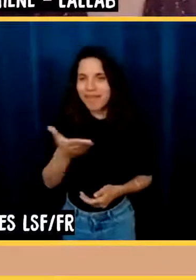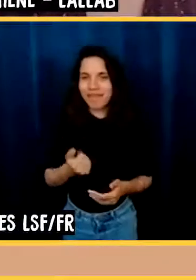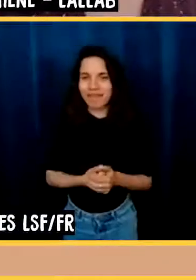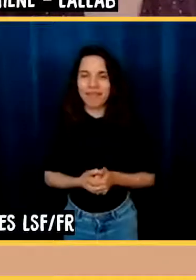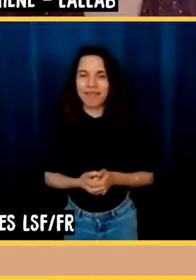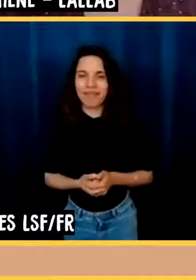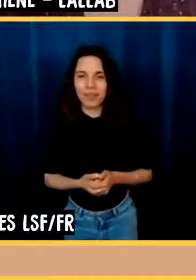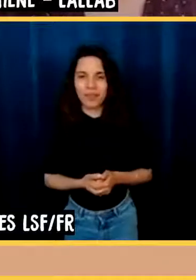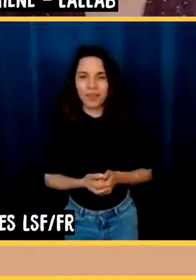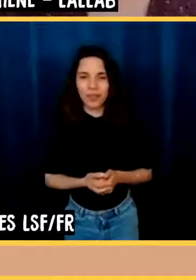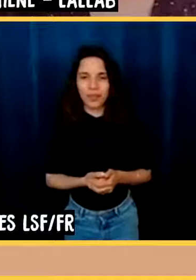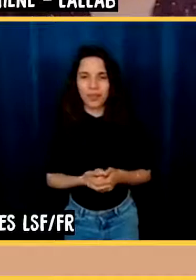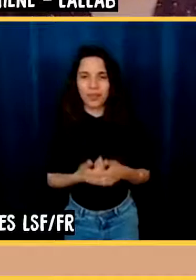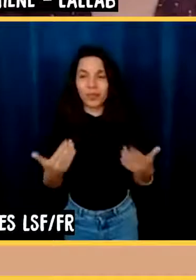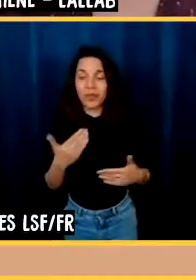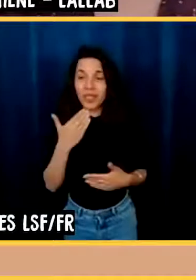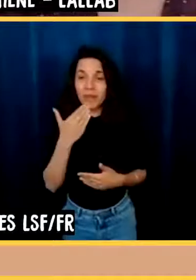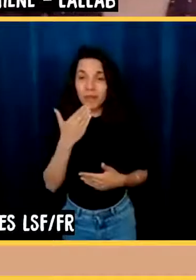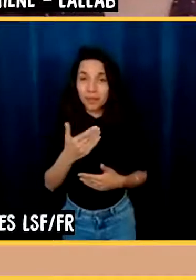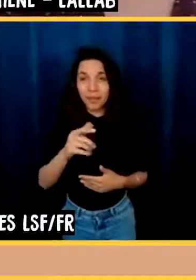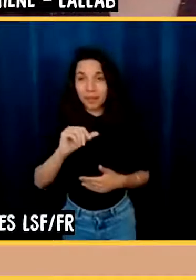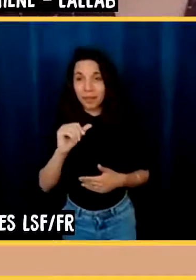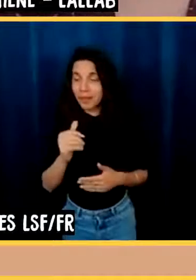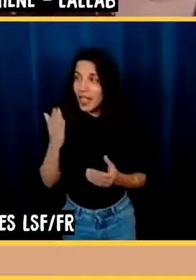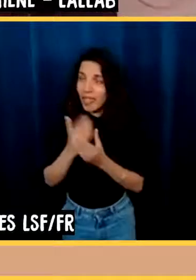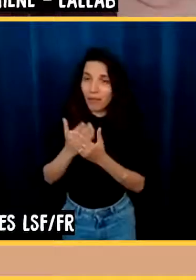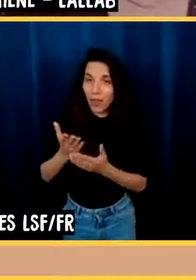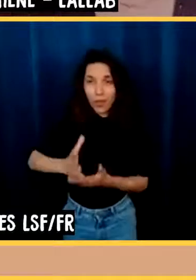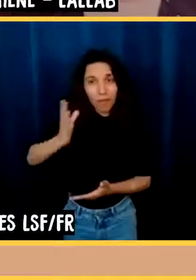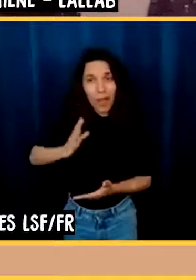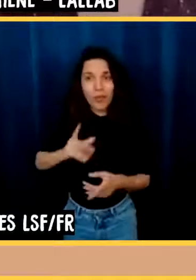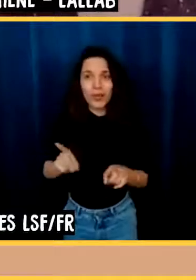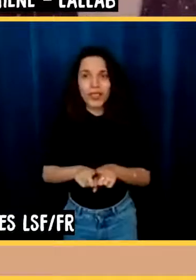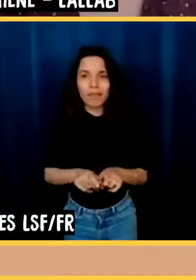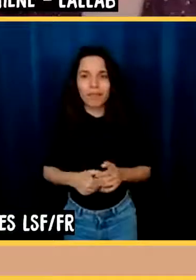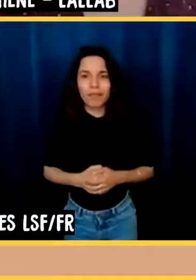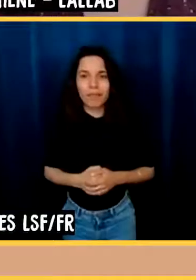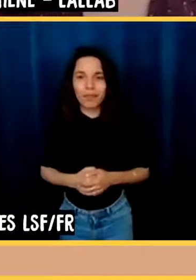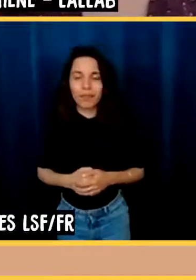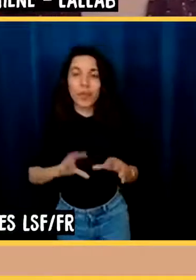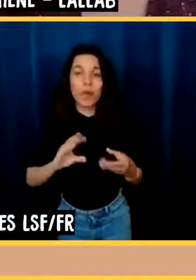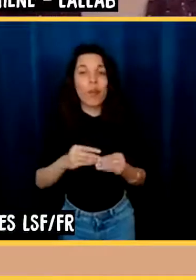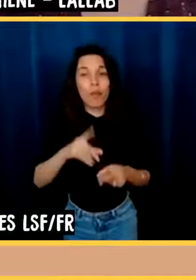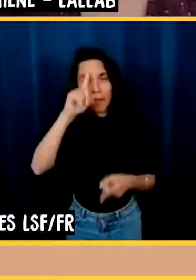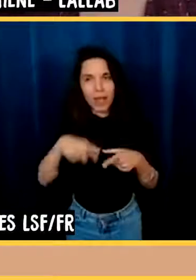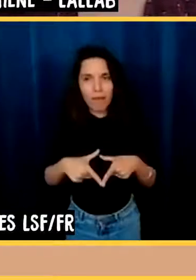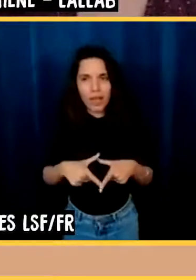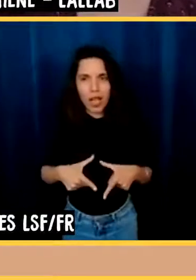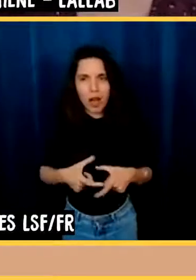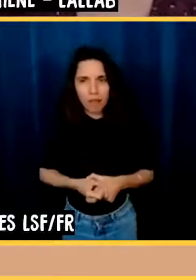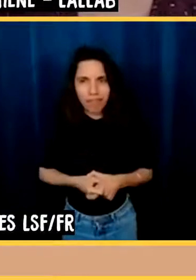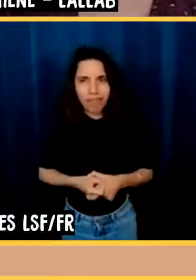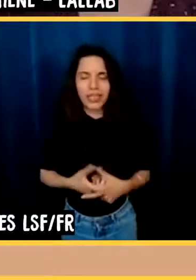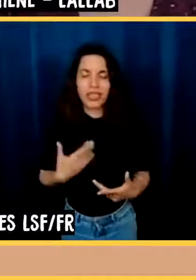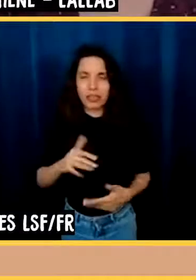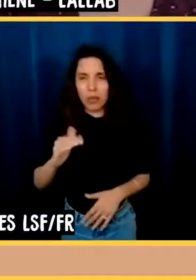Leïla. Merci aux intervenantes précédentes. Alors, problème du vaginisme qui est très, très connu